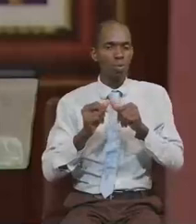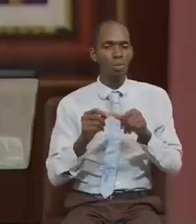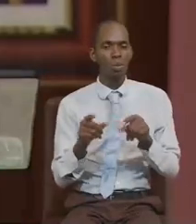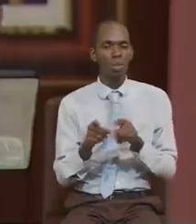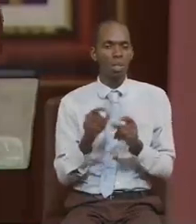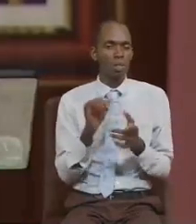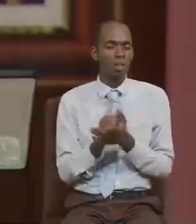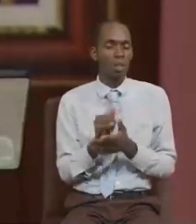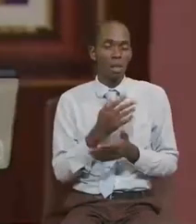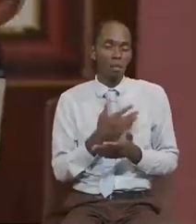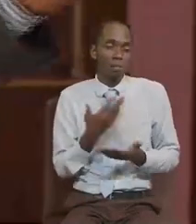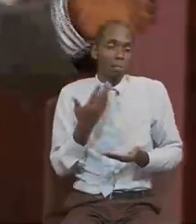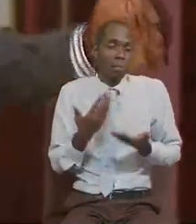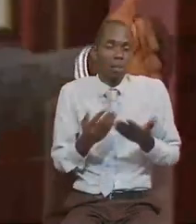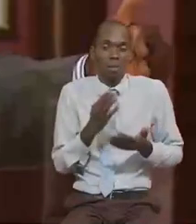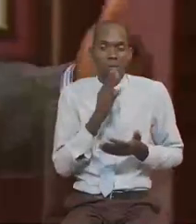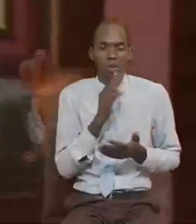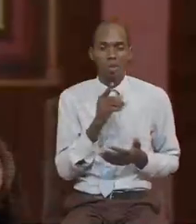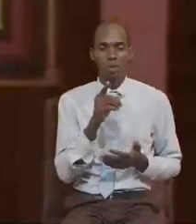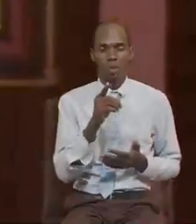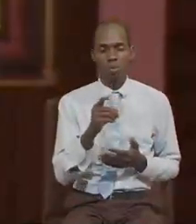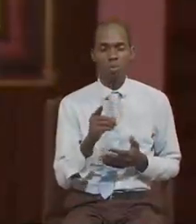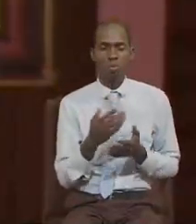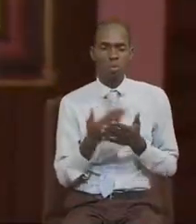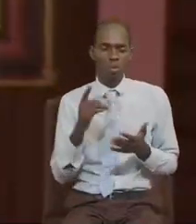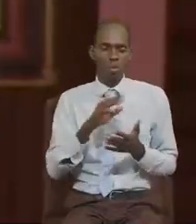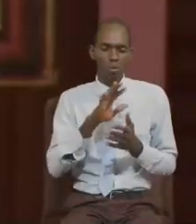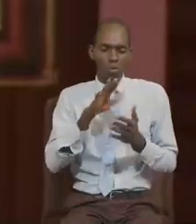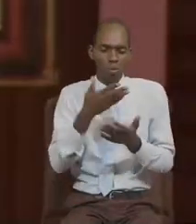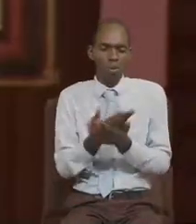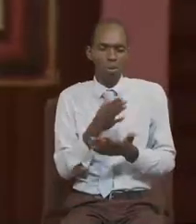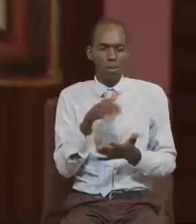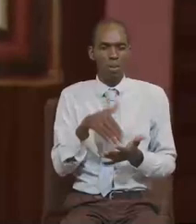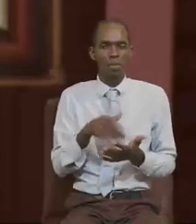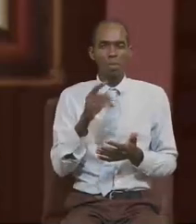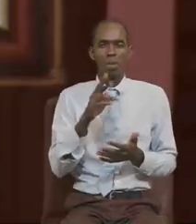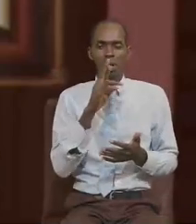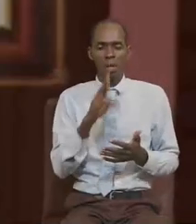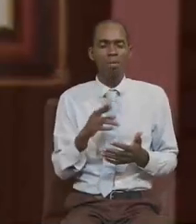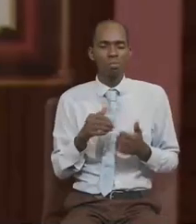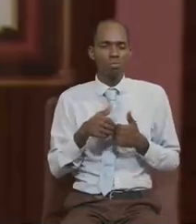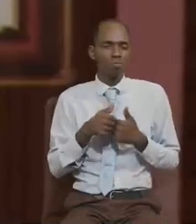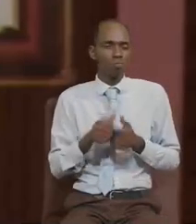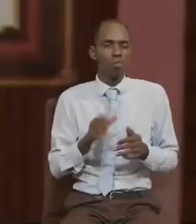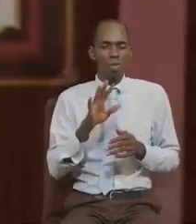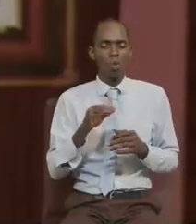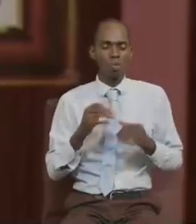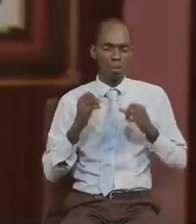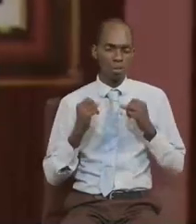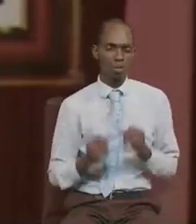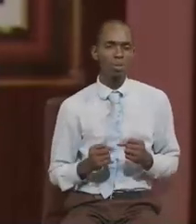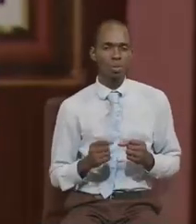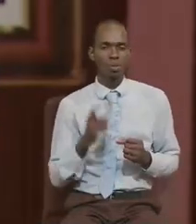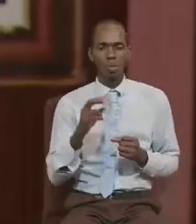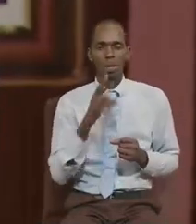Peut-être toi, avant que tu n'arrives au milieu, tu perdais le souffle, tu perdais ta force. Tu étais